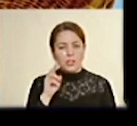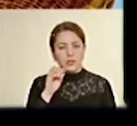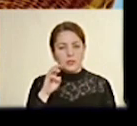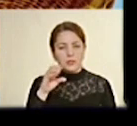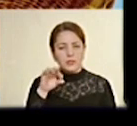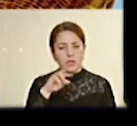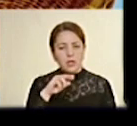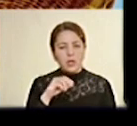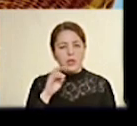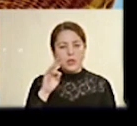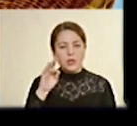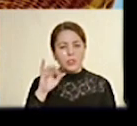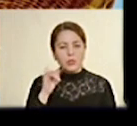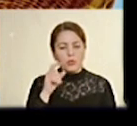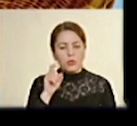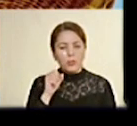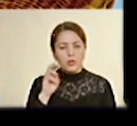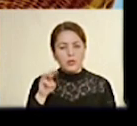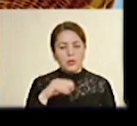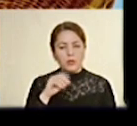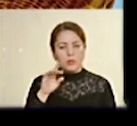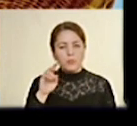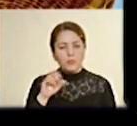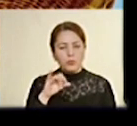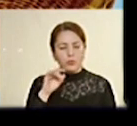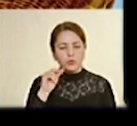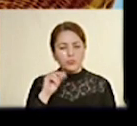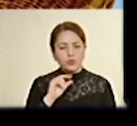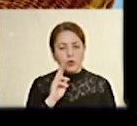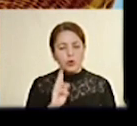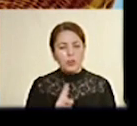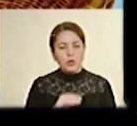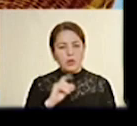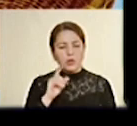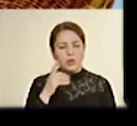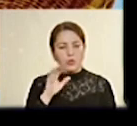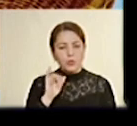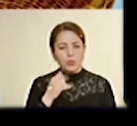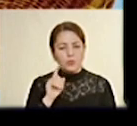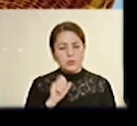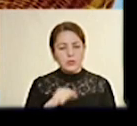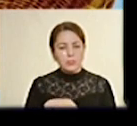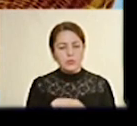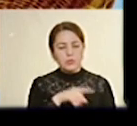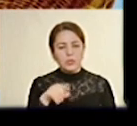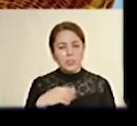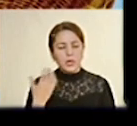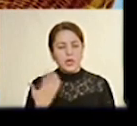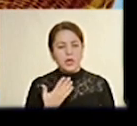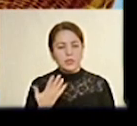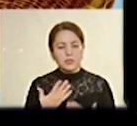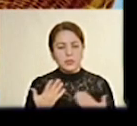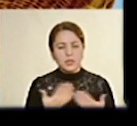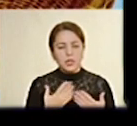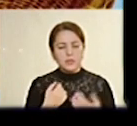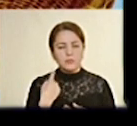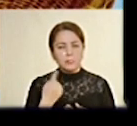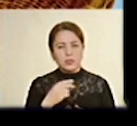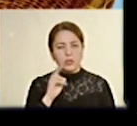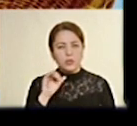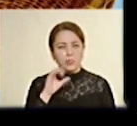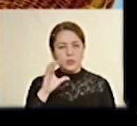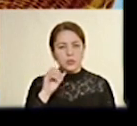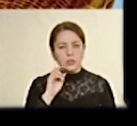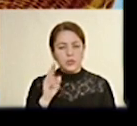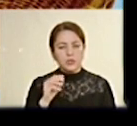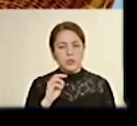no'xat, burchoq, g'oza. Demak, bularning qaysi biri kusak mevali o'simliklar,